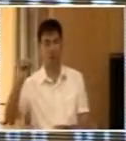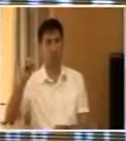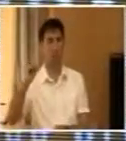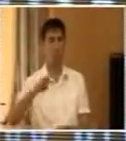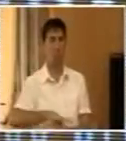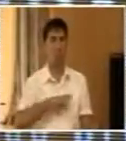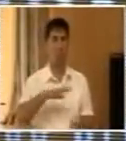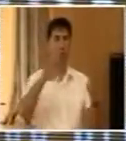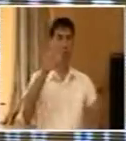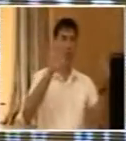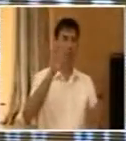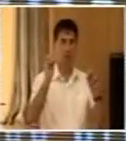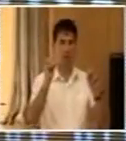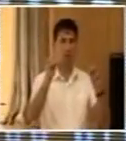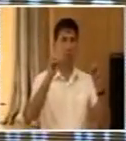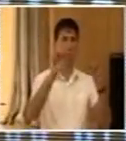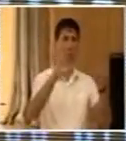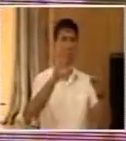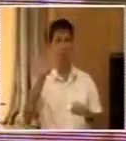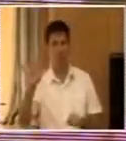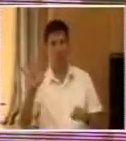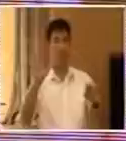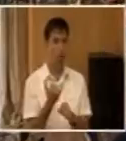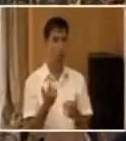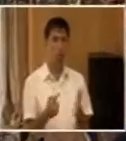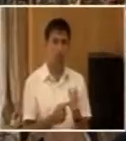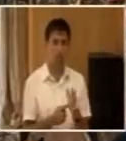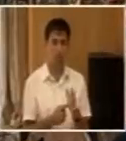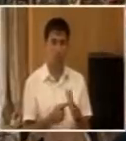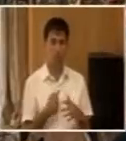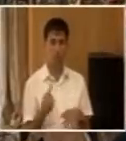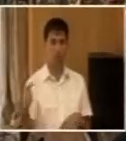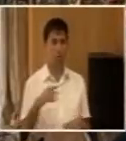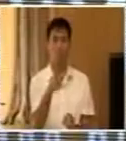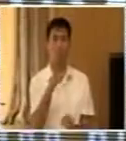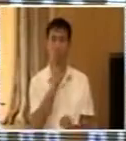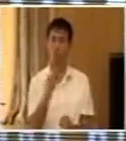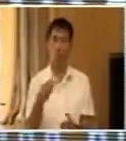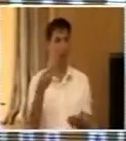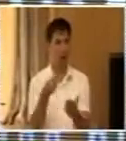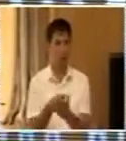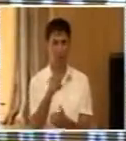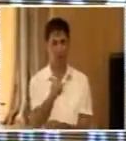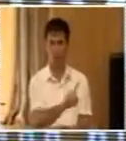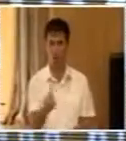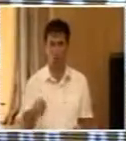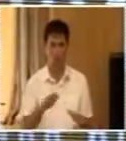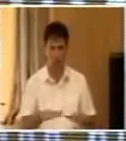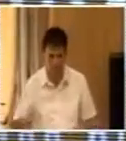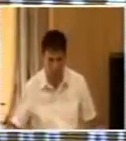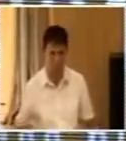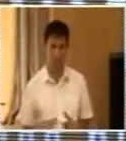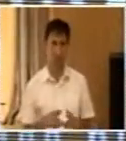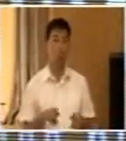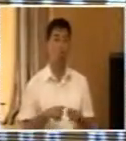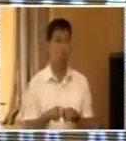vjeç, 85 vjeç, 90 vjeç. Si ka mundësi që këta s'kan marrë si lek? Ajo që ne na takon tani është që brenda mandatit ton të